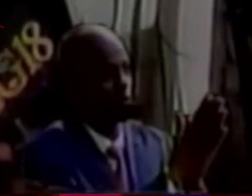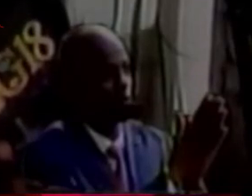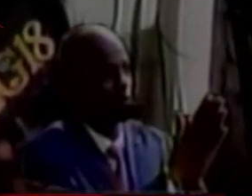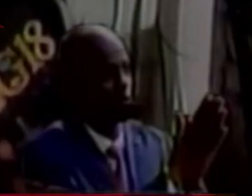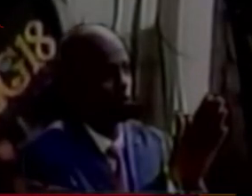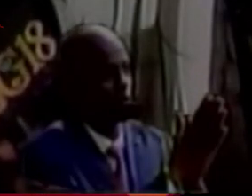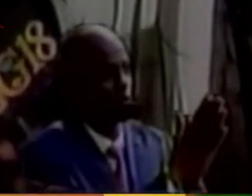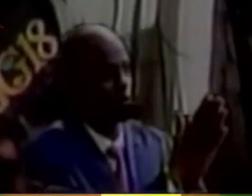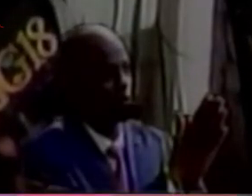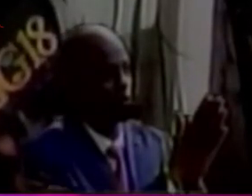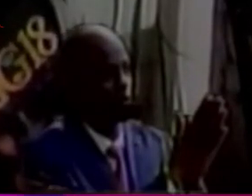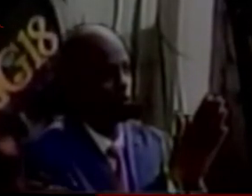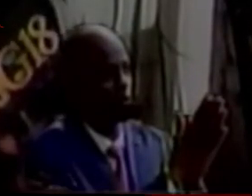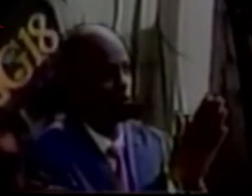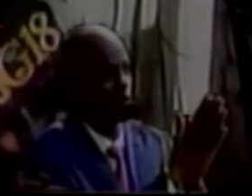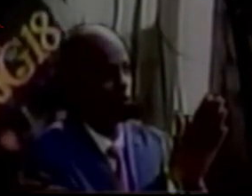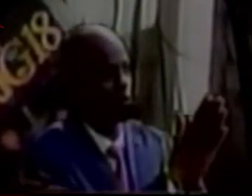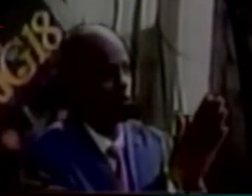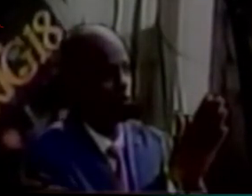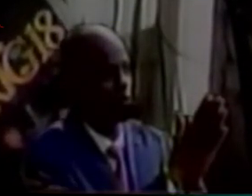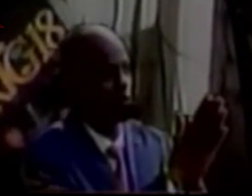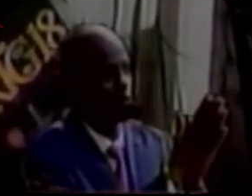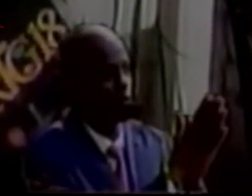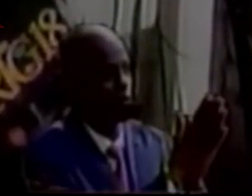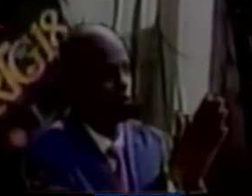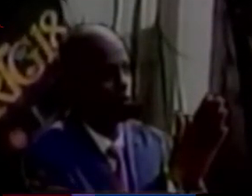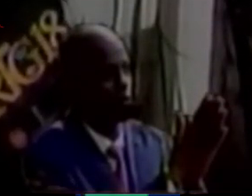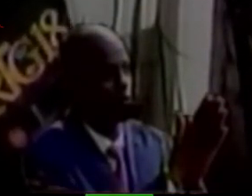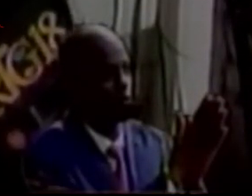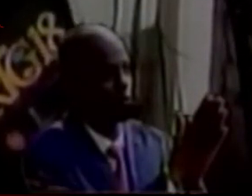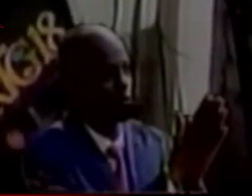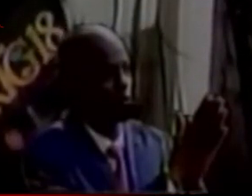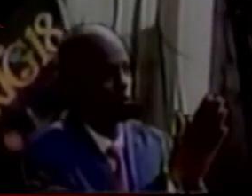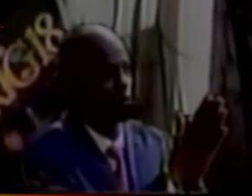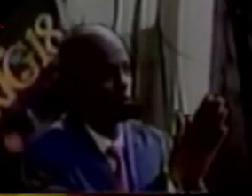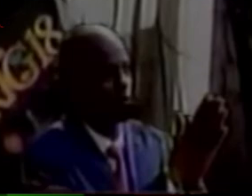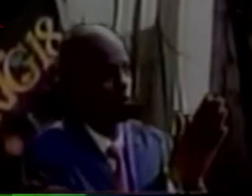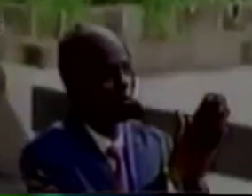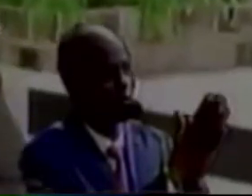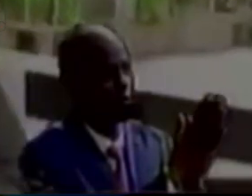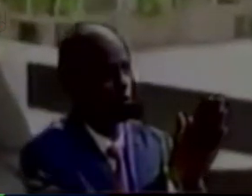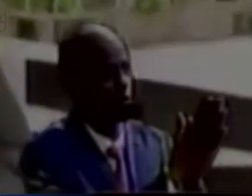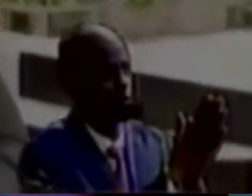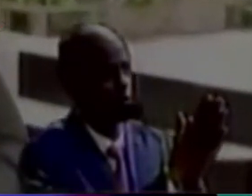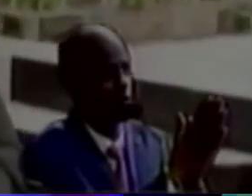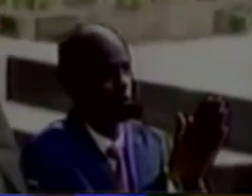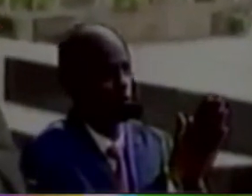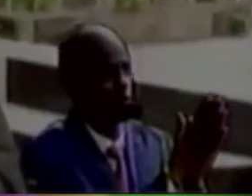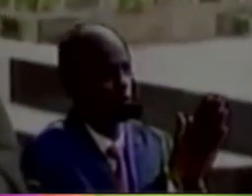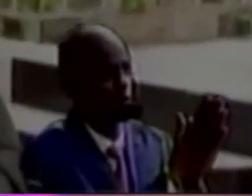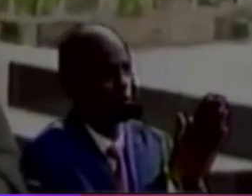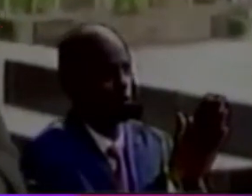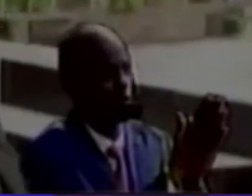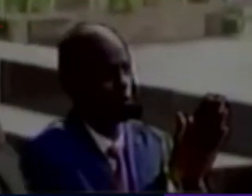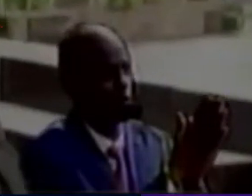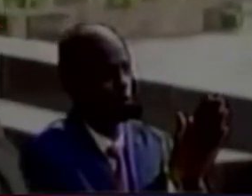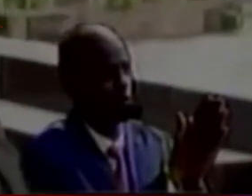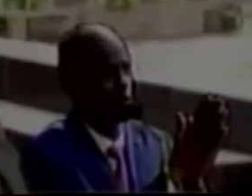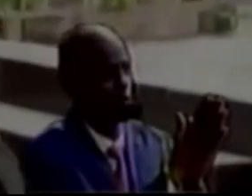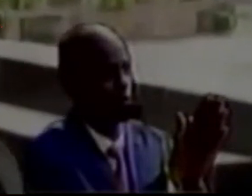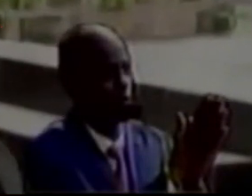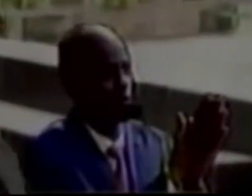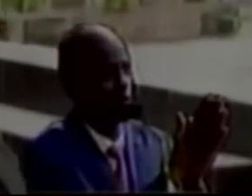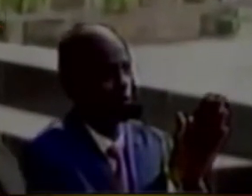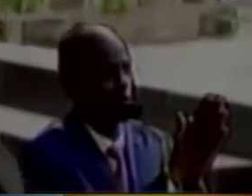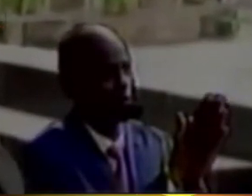et bien, des jeunes Haïtiens, et bien, y aller porter et ça vivre. Première précision, je suis médecin, psychologue